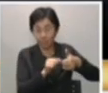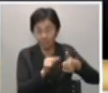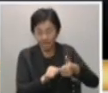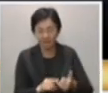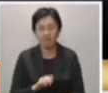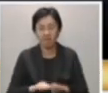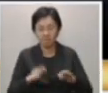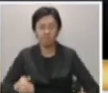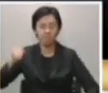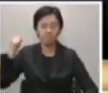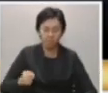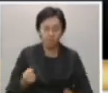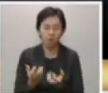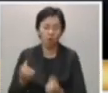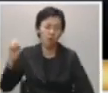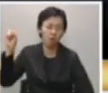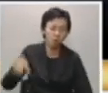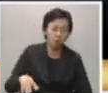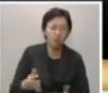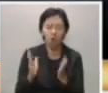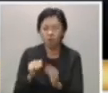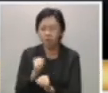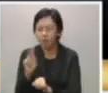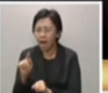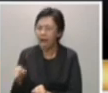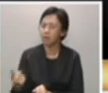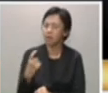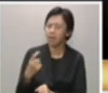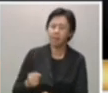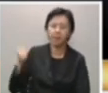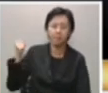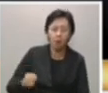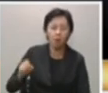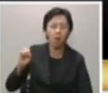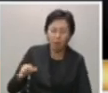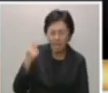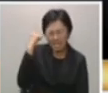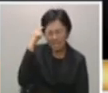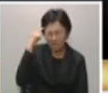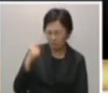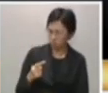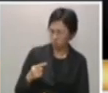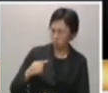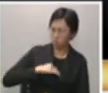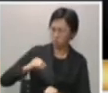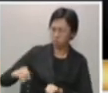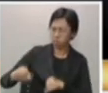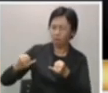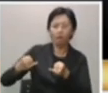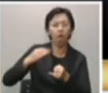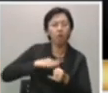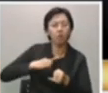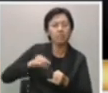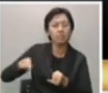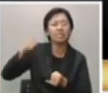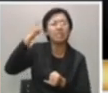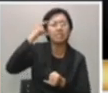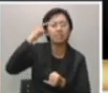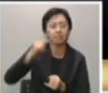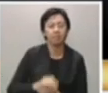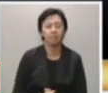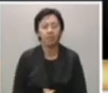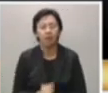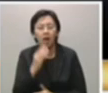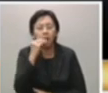โต๊ะโยนของใส่ผู้สื่อข่าวบ้างมองเห็นคนเห็นต่างเป็นศัตรูโดยเฉพาะอย่างยิ่งในการใช้